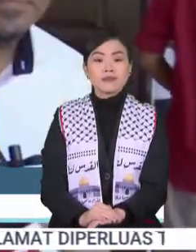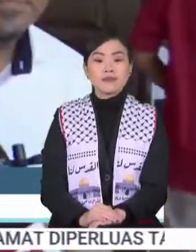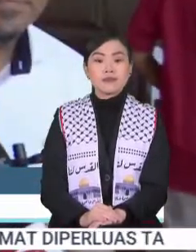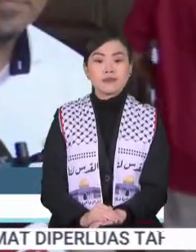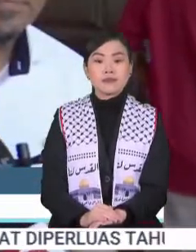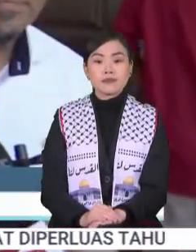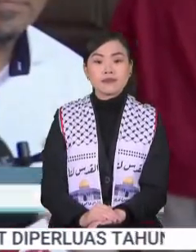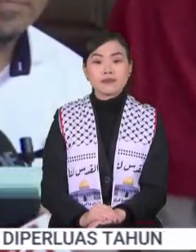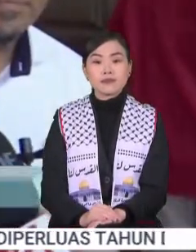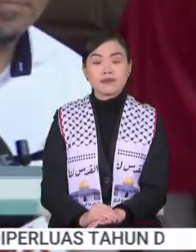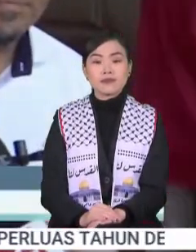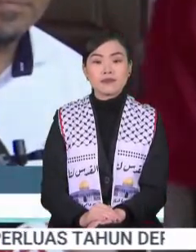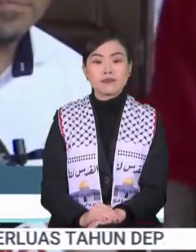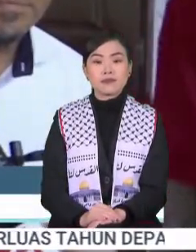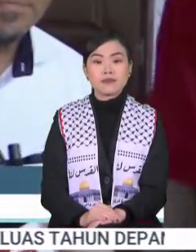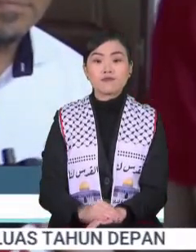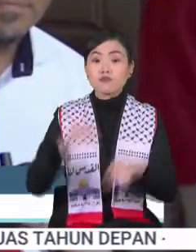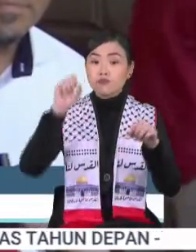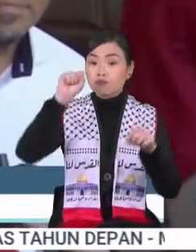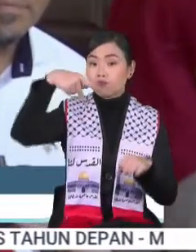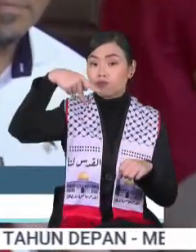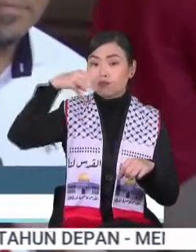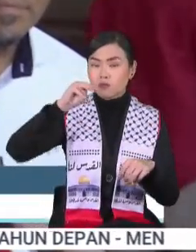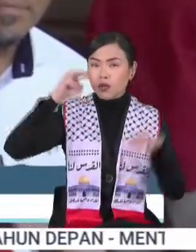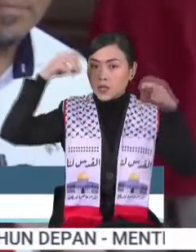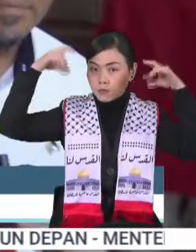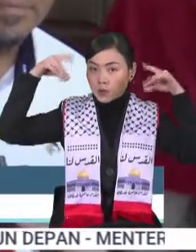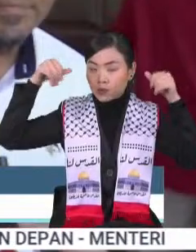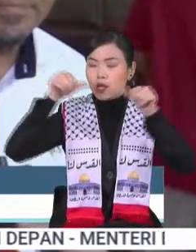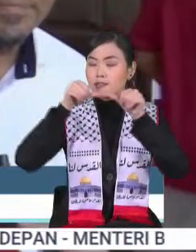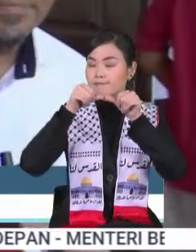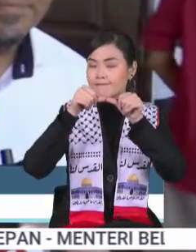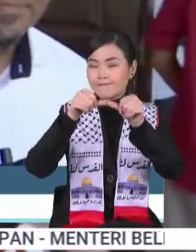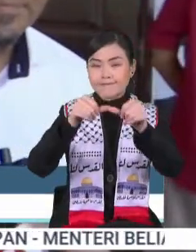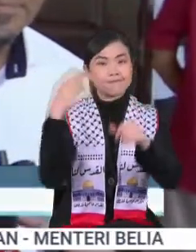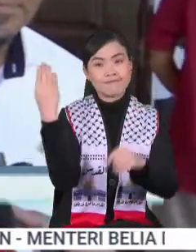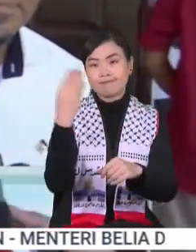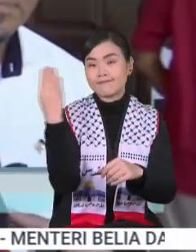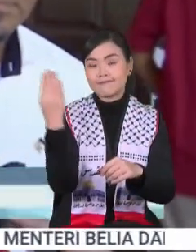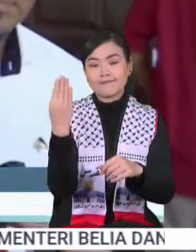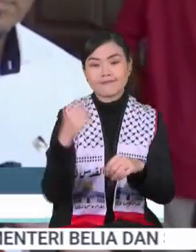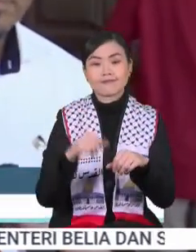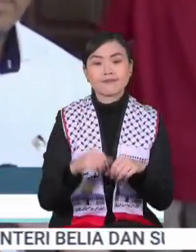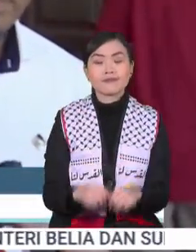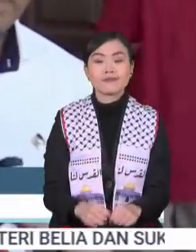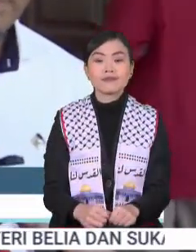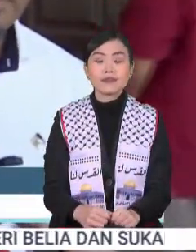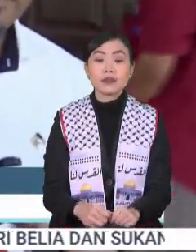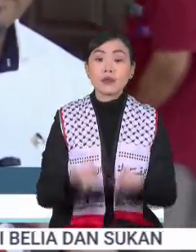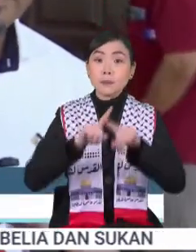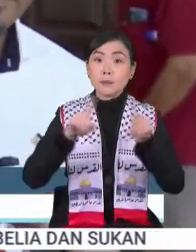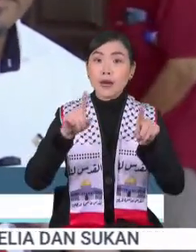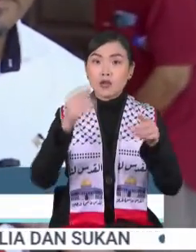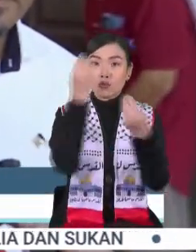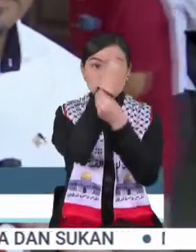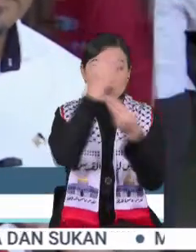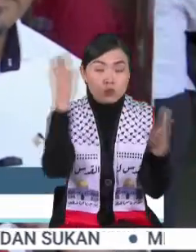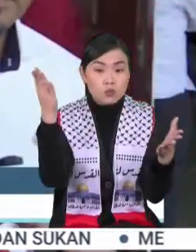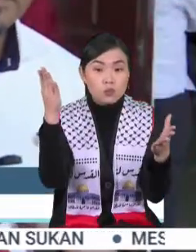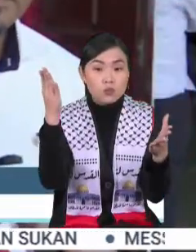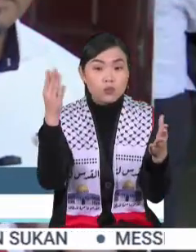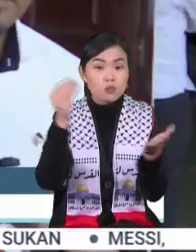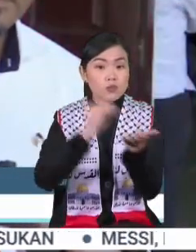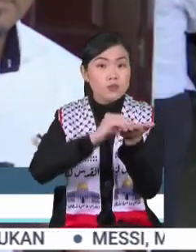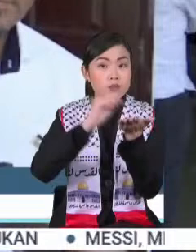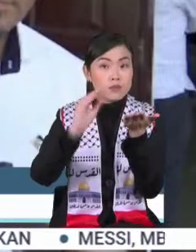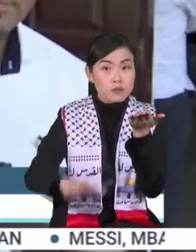jadi dalam waktu tersebut peperiksaan SPM sedang berjalan kan jadi sedang berjalan tetapi untuk makluman semua